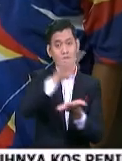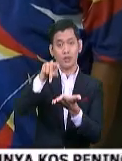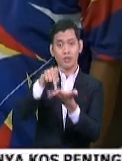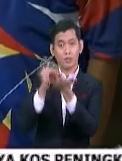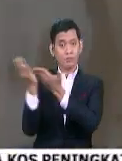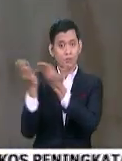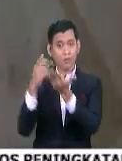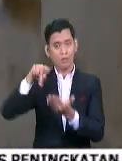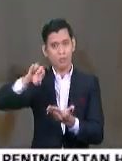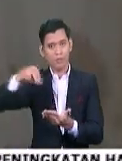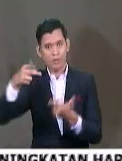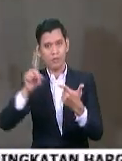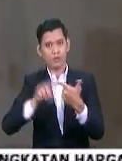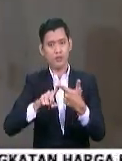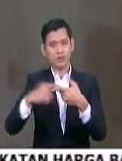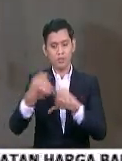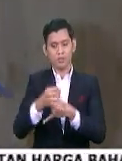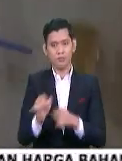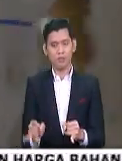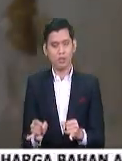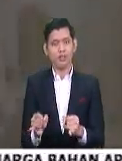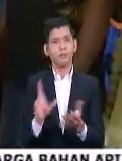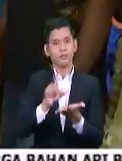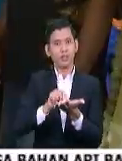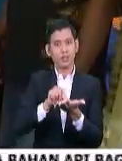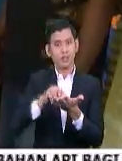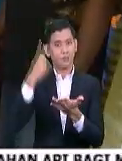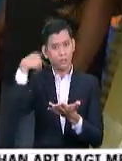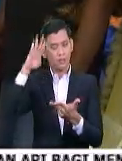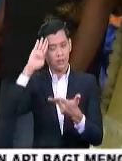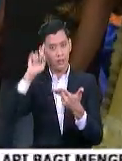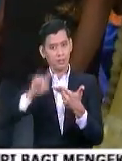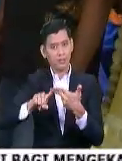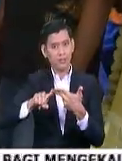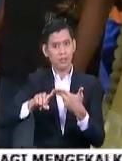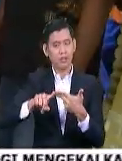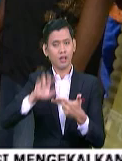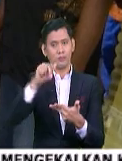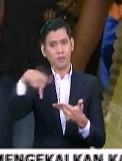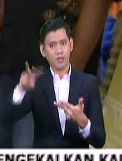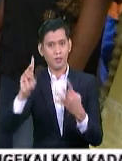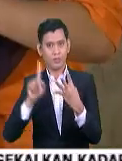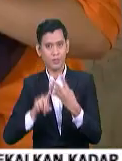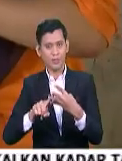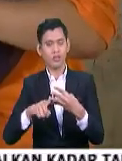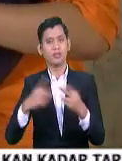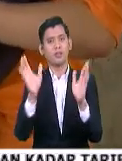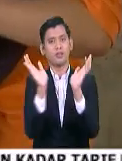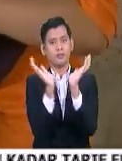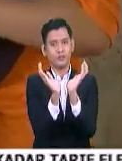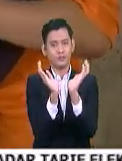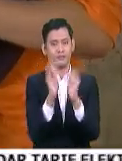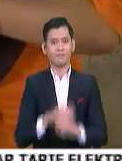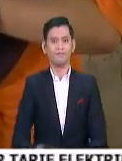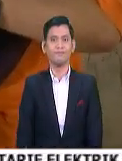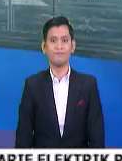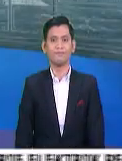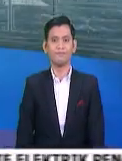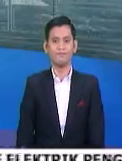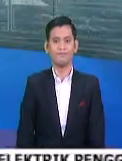hemat dan Pauh jabatan penerangan Negeri Perlis angkatan pertahanan awam dan jabatan kebajikan masyarakat